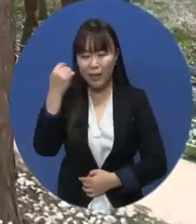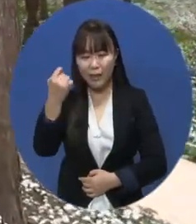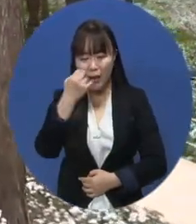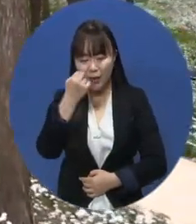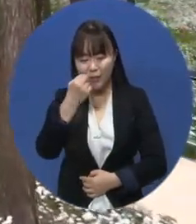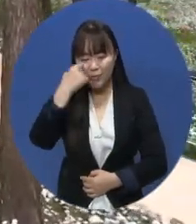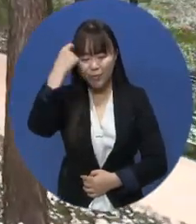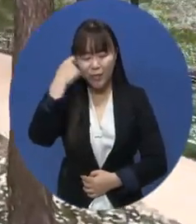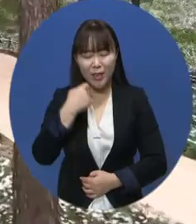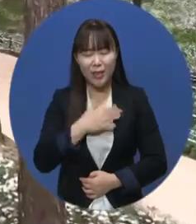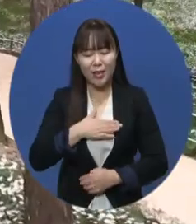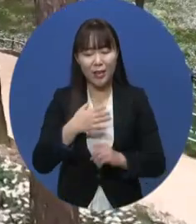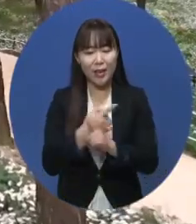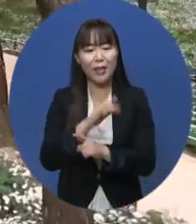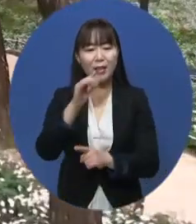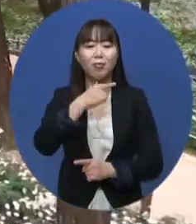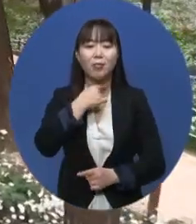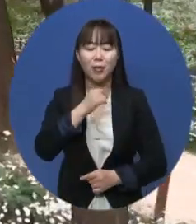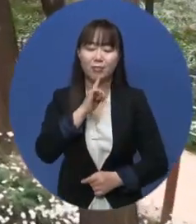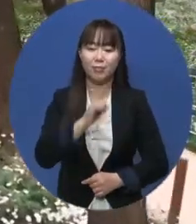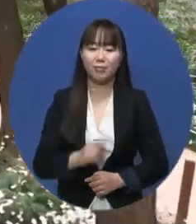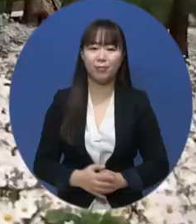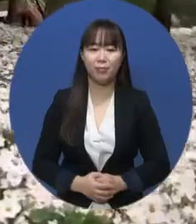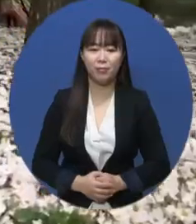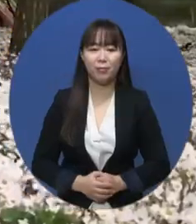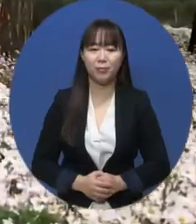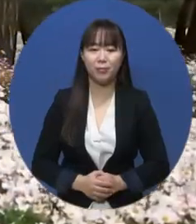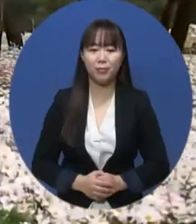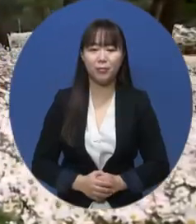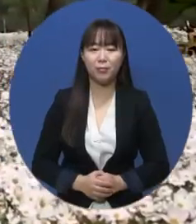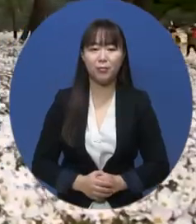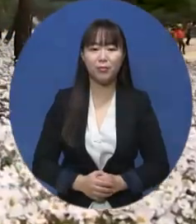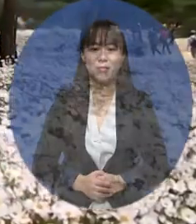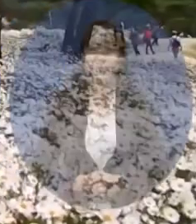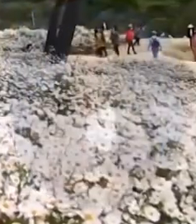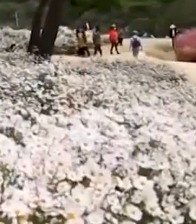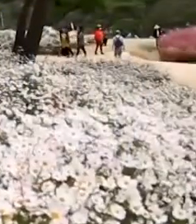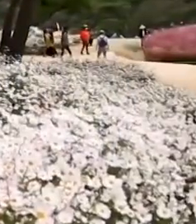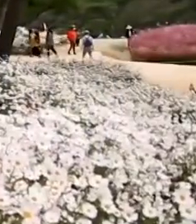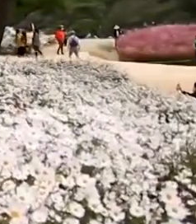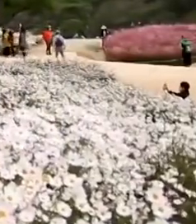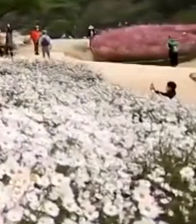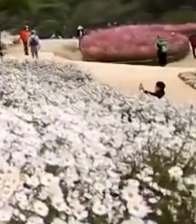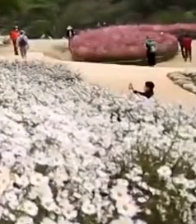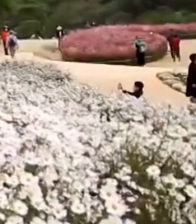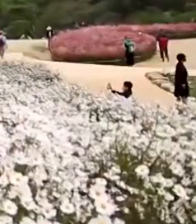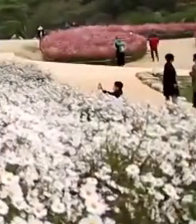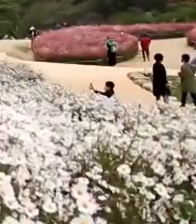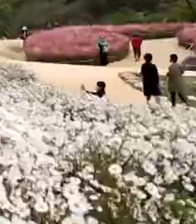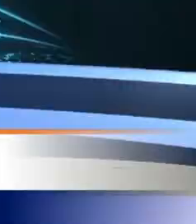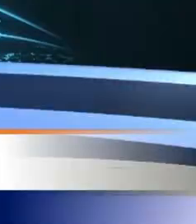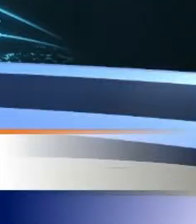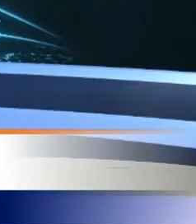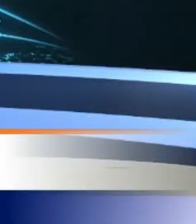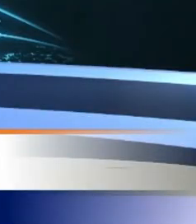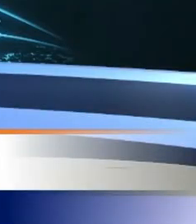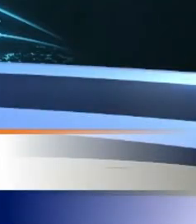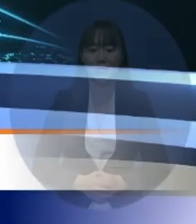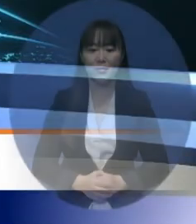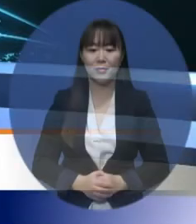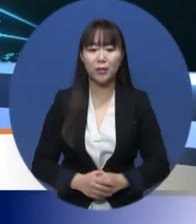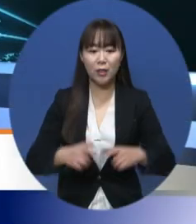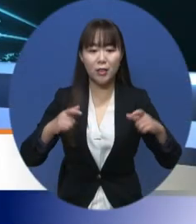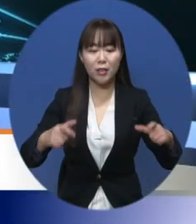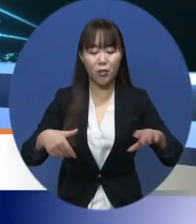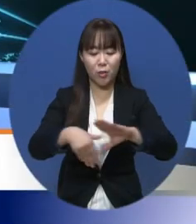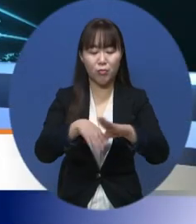힐링을 만끽하시길 바란다고 말했습니다. 지금까지 복지TV 전북방송 임지윤이었습니다. 지역의